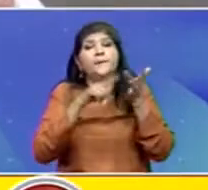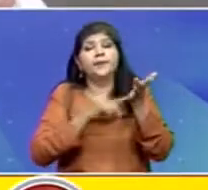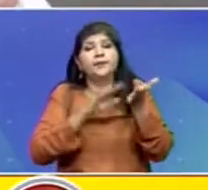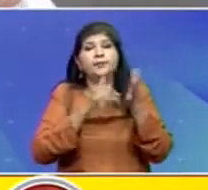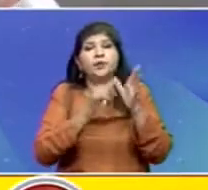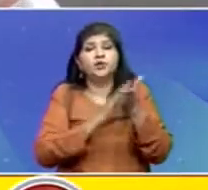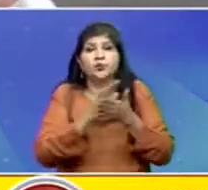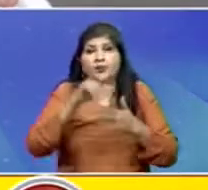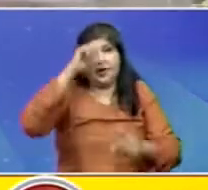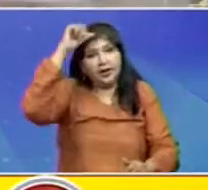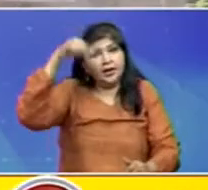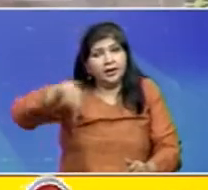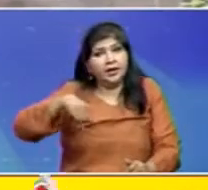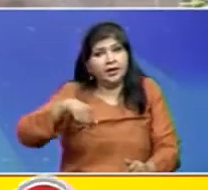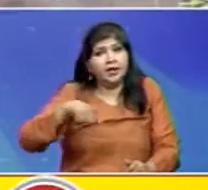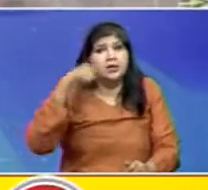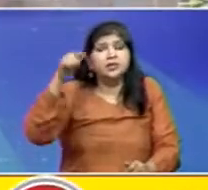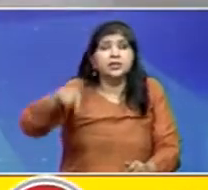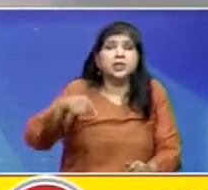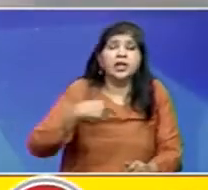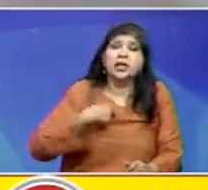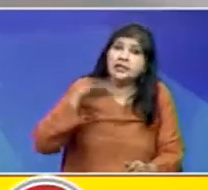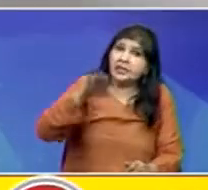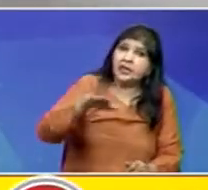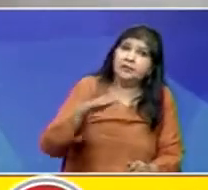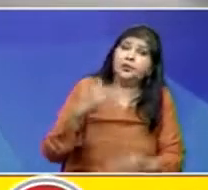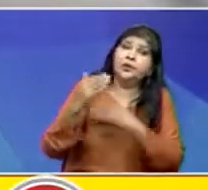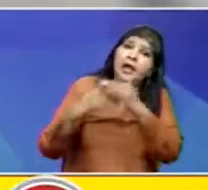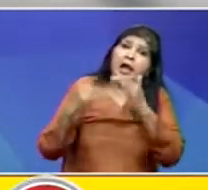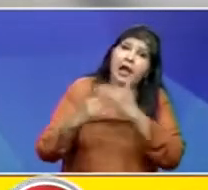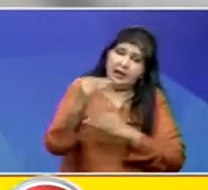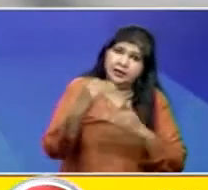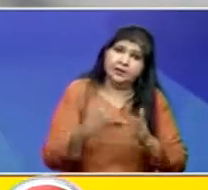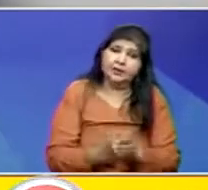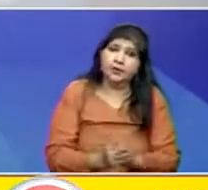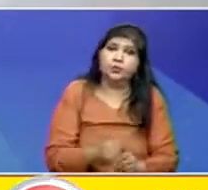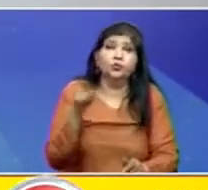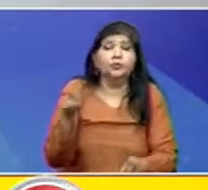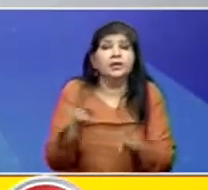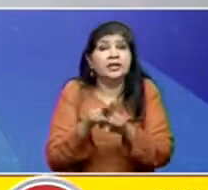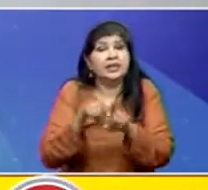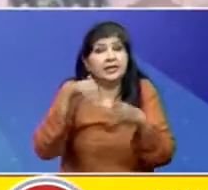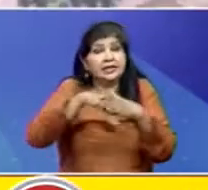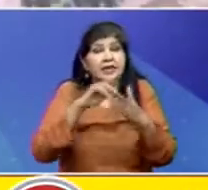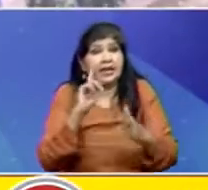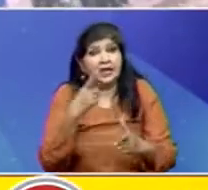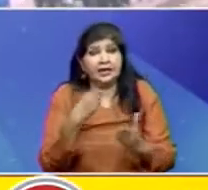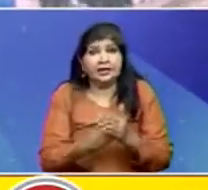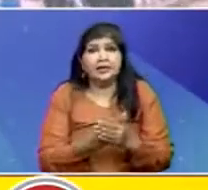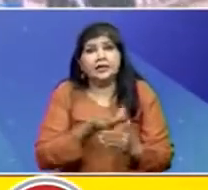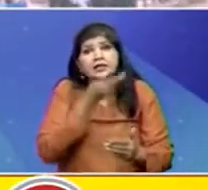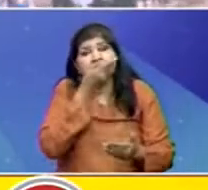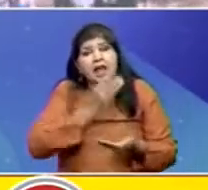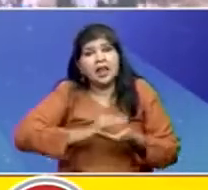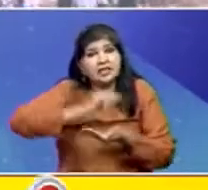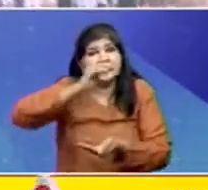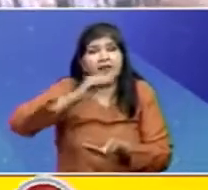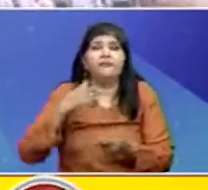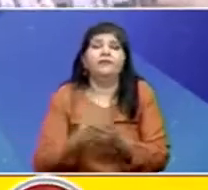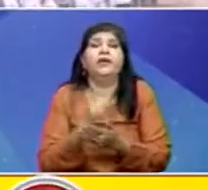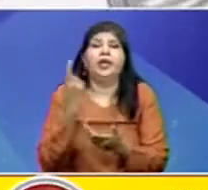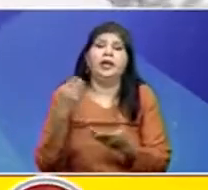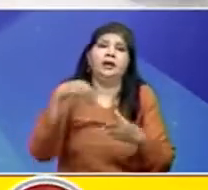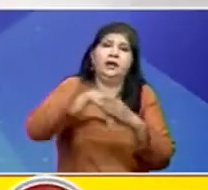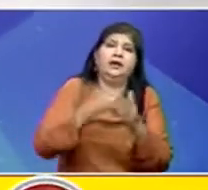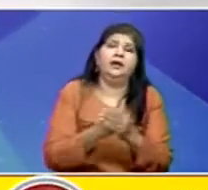देश् पड़ रहा है उनमें जल संवरक्षण भी एक है